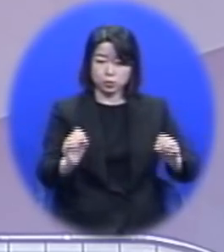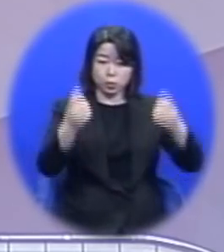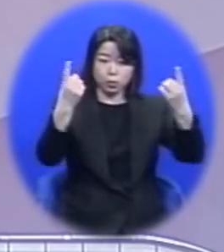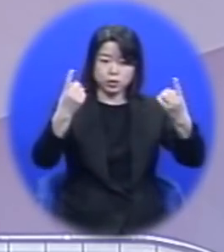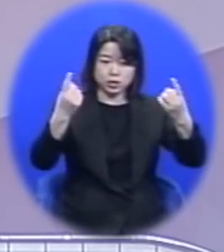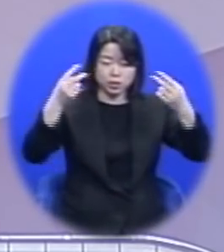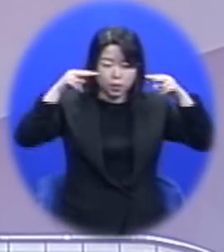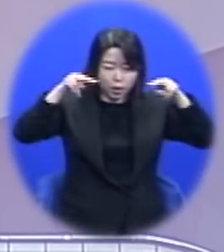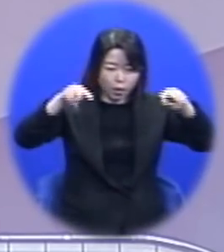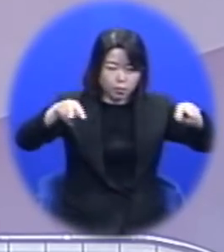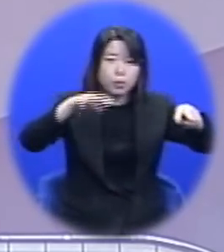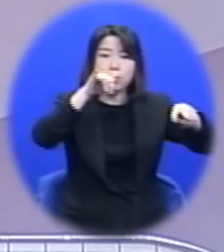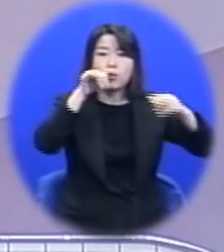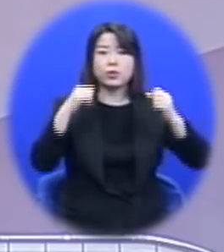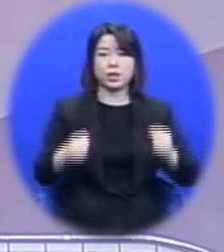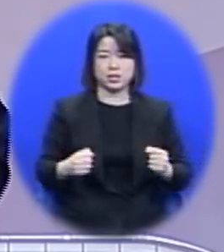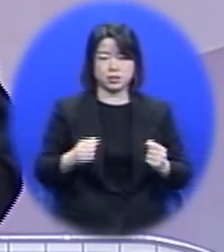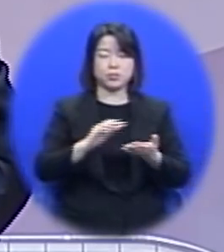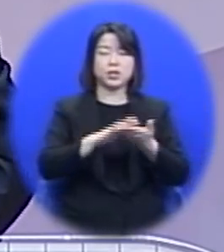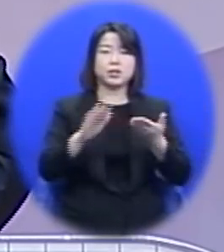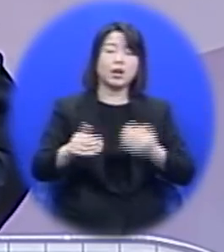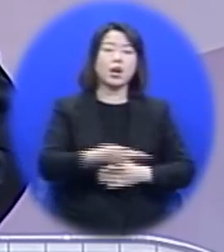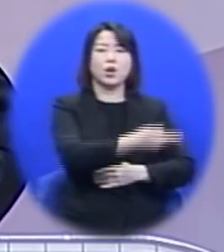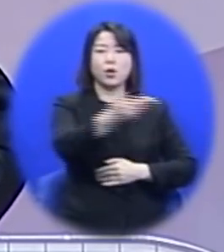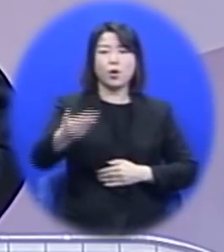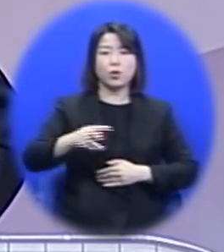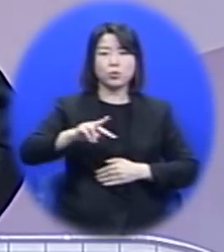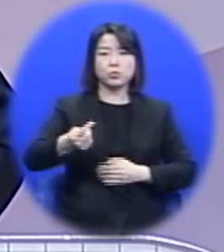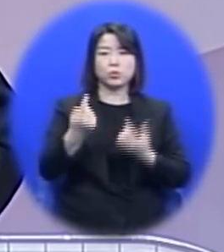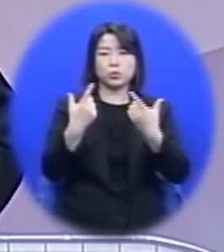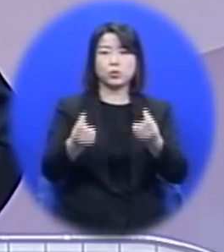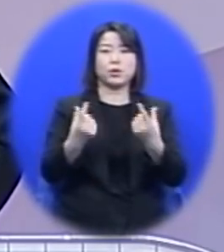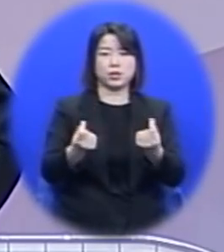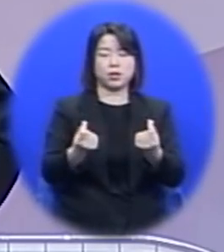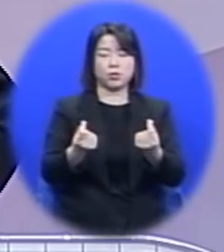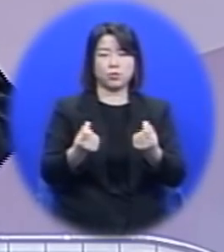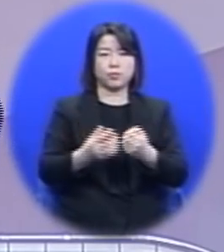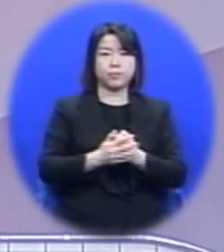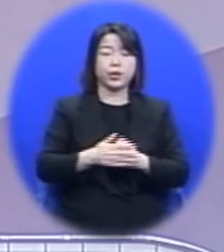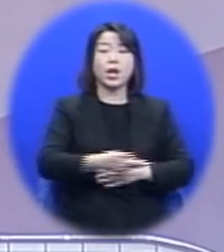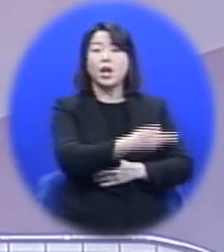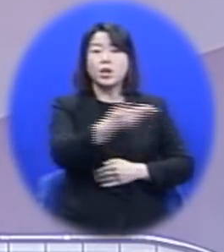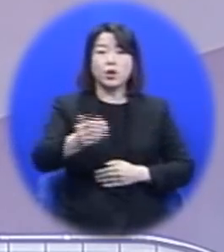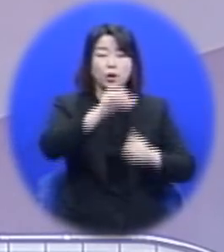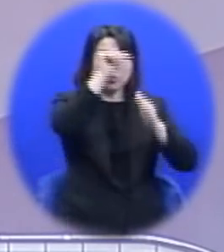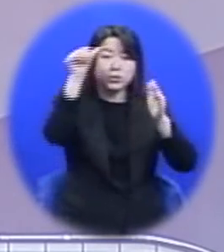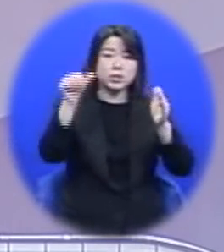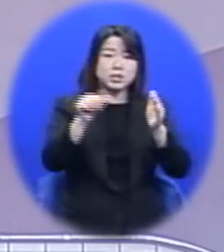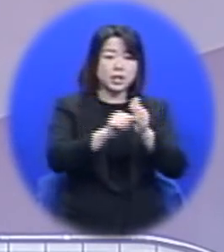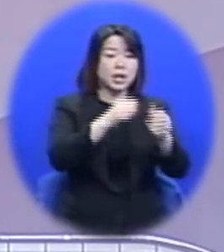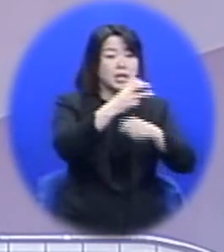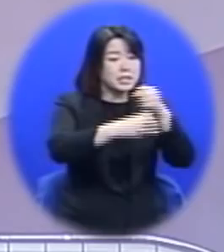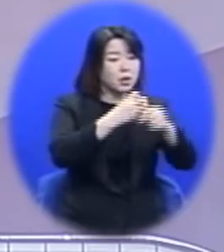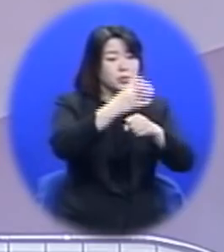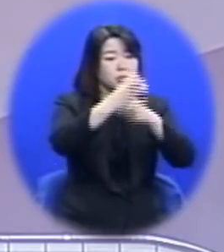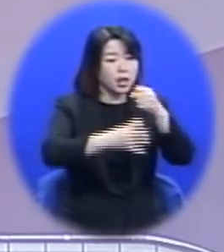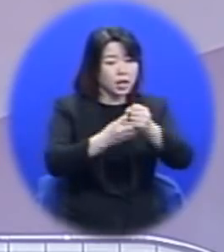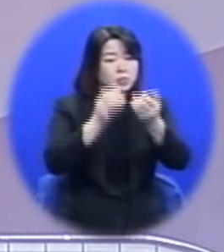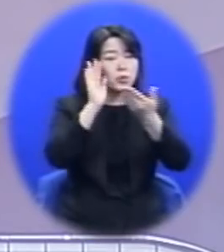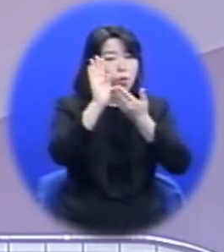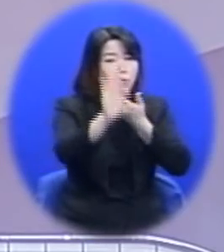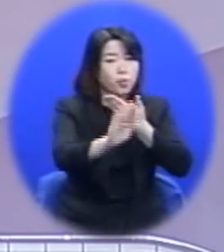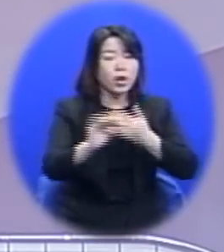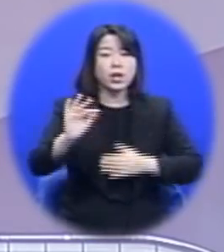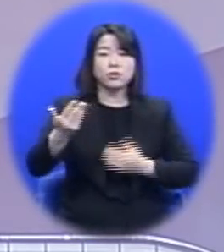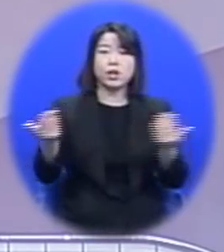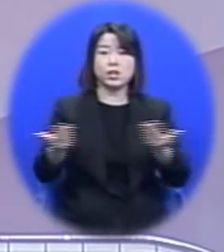계시는 거예요, 하나님은. 여러분도 마찬가지입니다. 여러분의 인생의 30년, 40년 뒤에 되어질